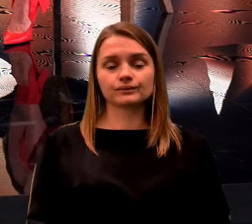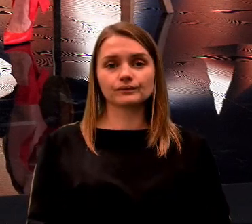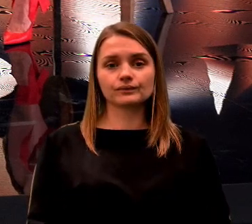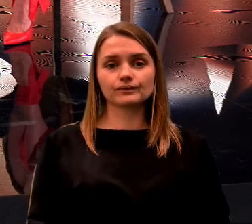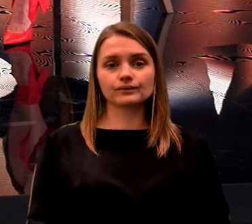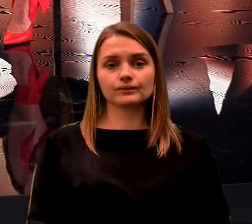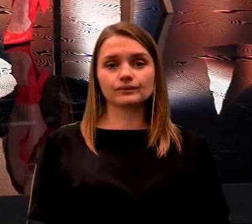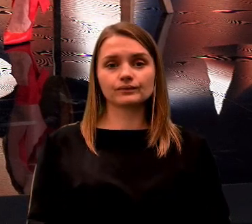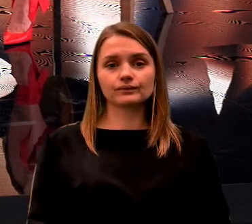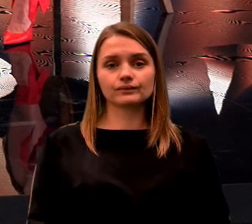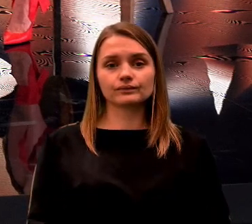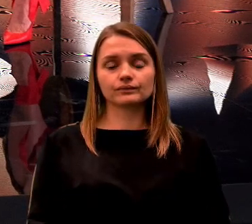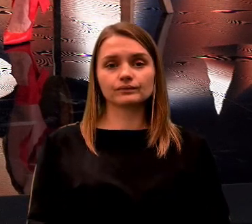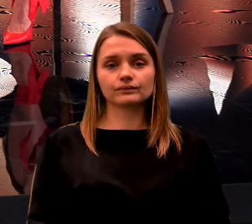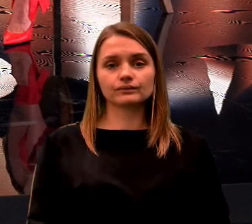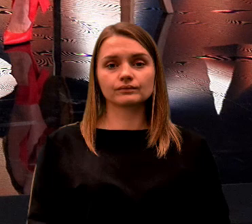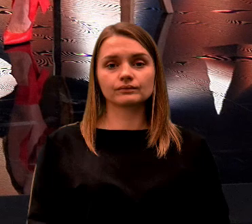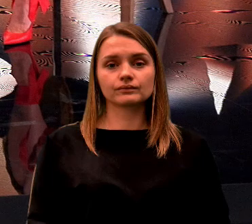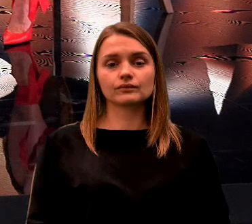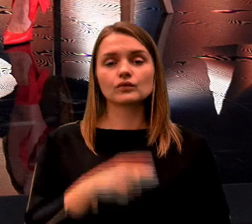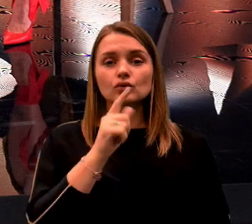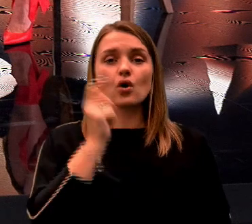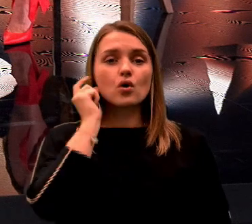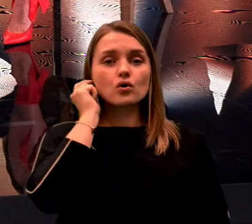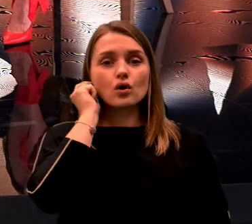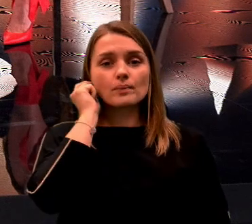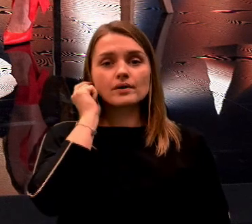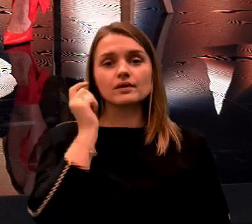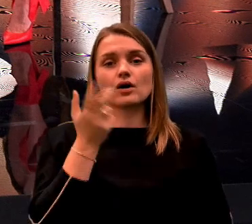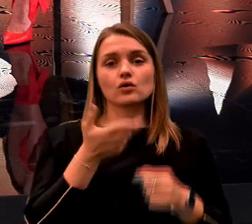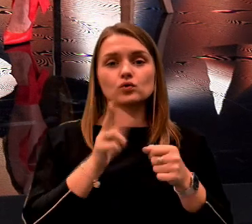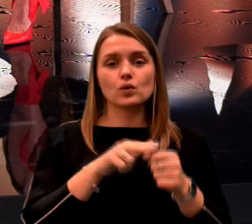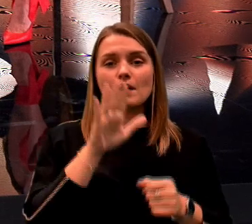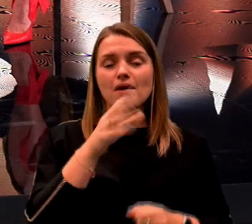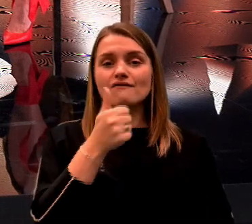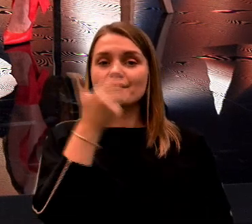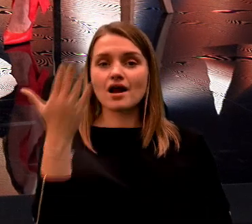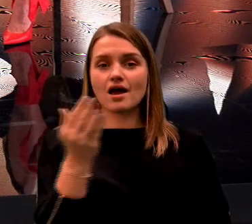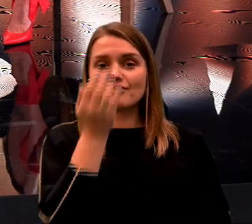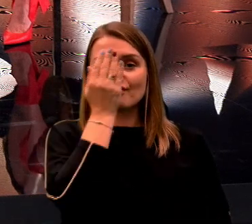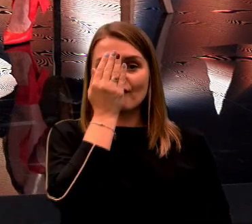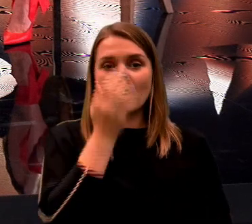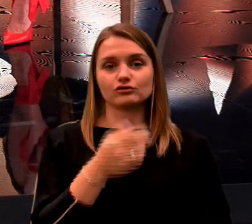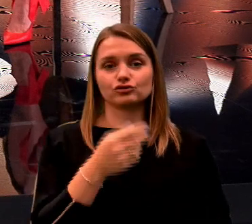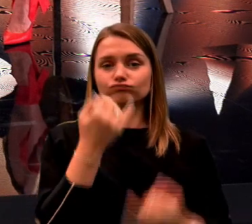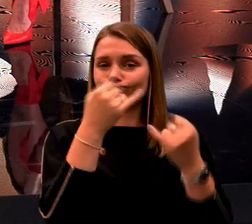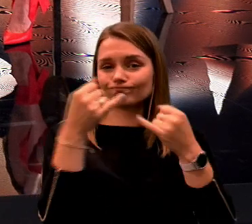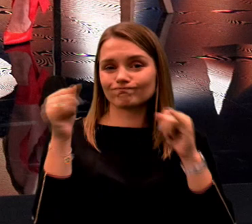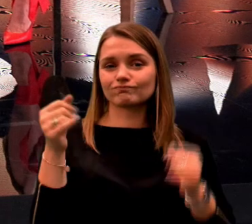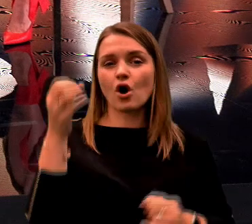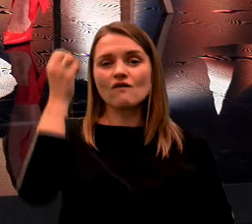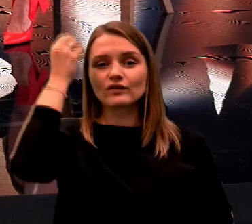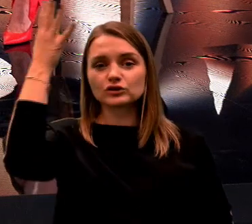słowa, to jest kobieta, która jest o wielu twarzach, jeśli chodzi o wykształcenie, bo jest